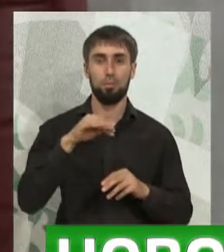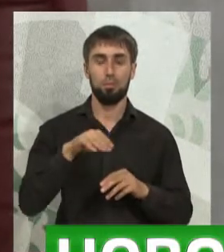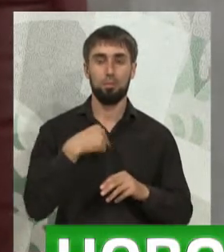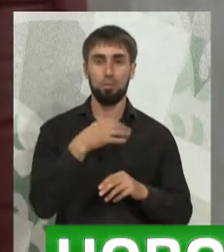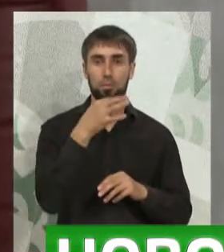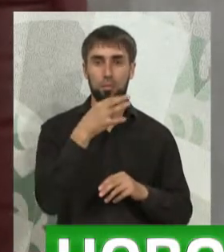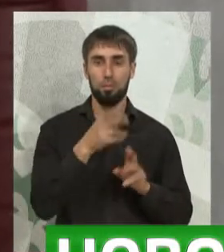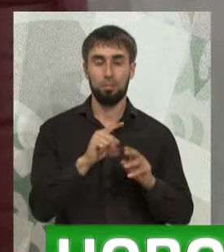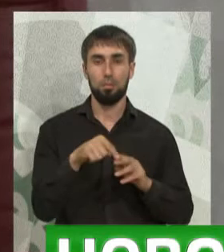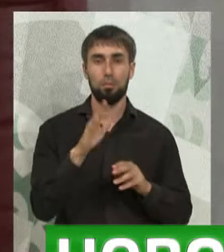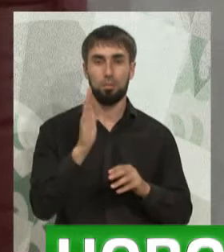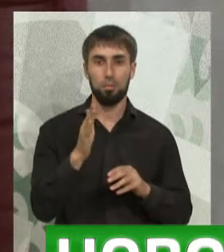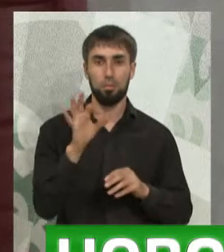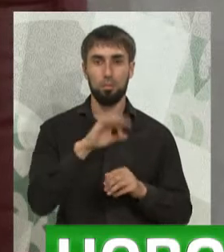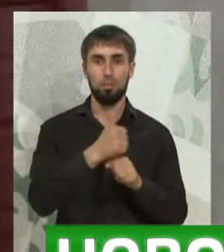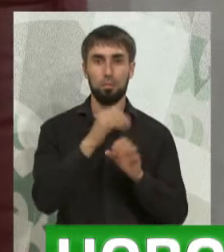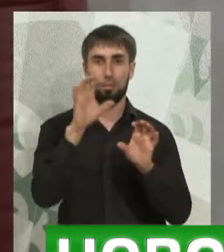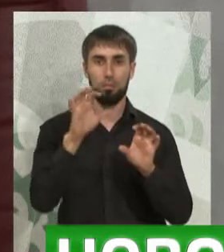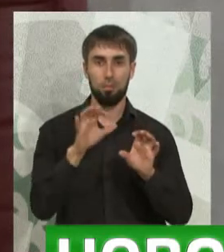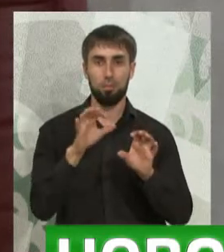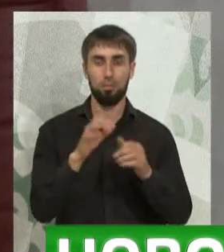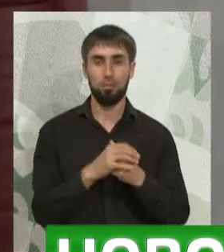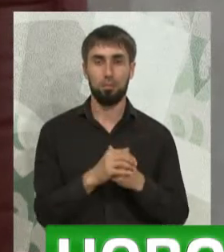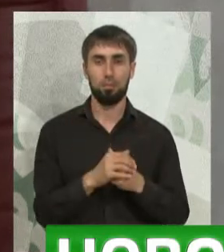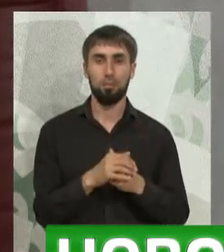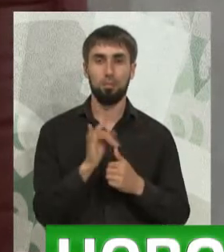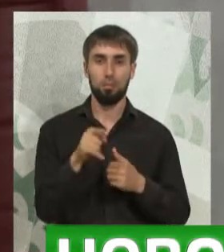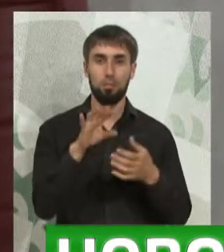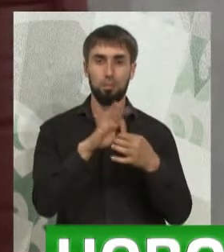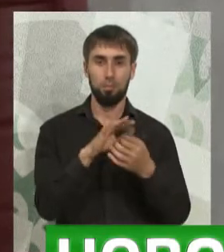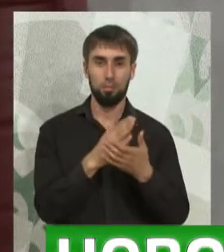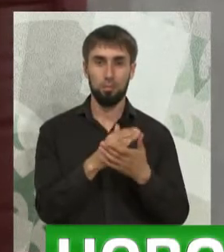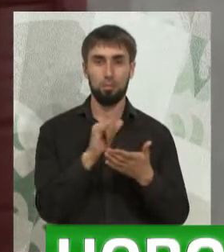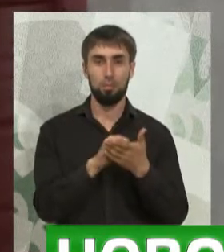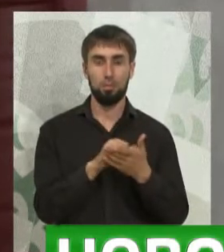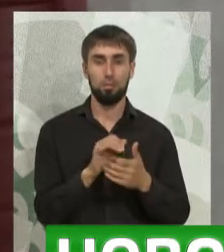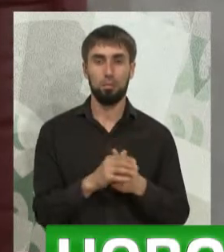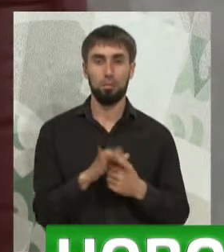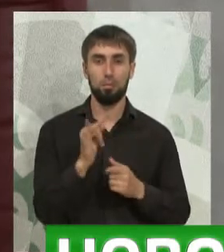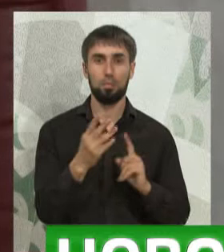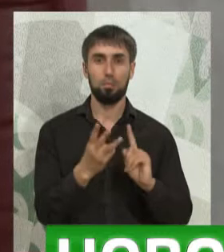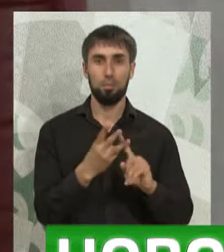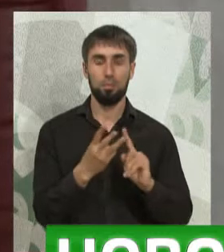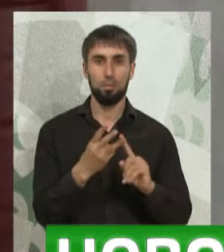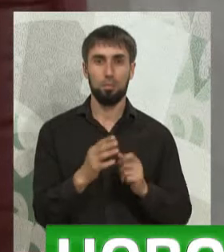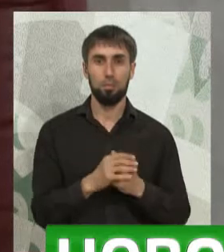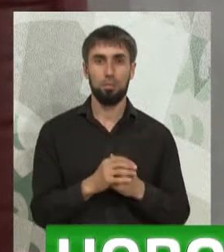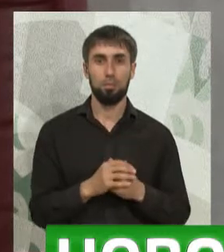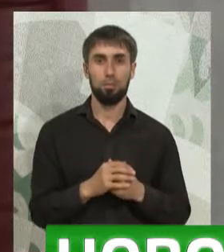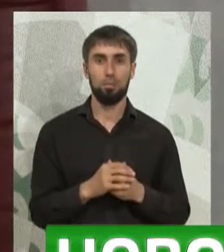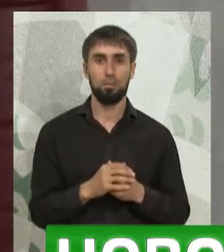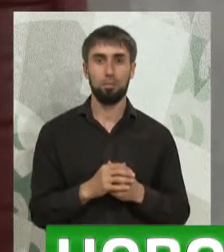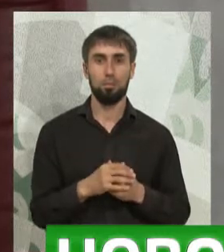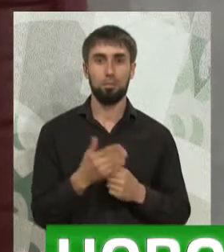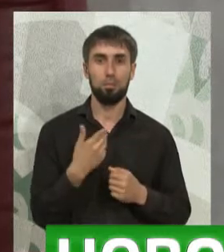она будет в Конституции, именно этот пункт заложен и закреплен. И третье, мне